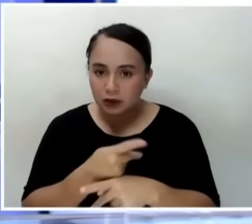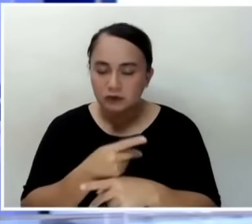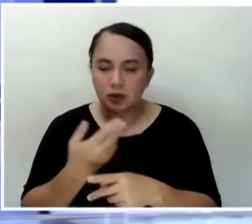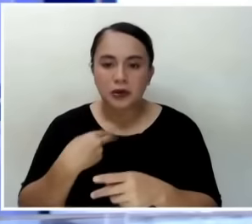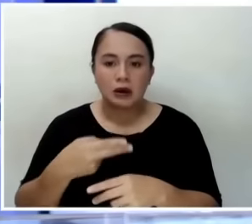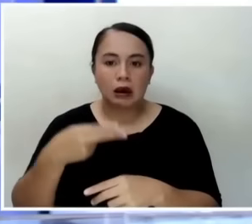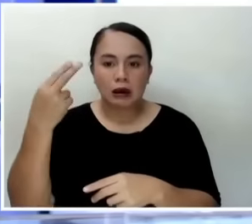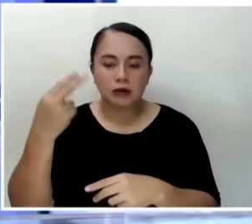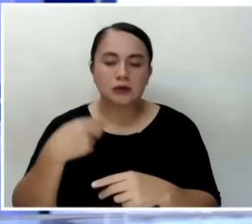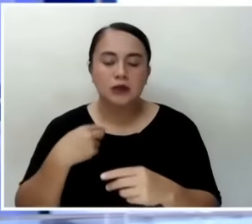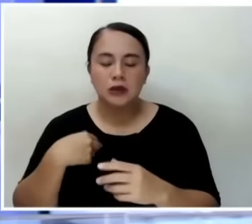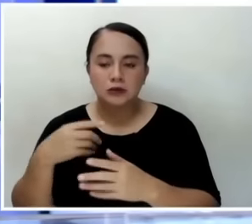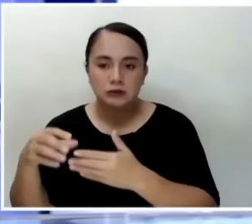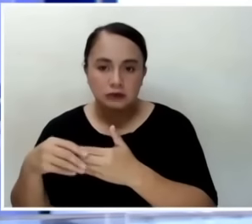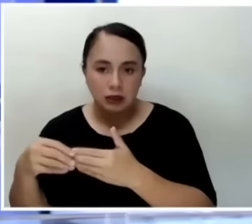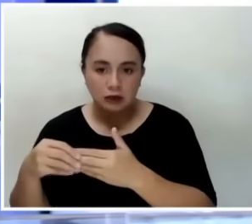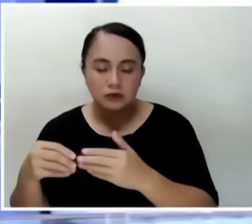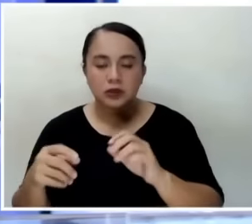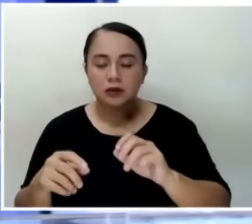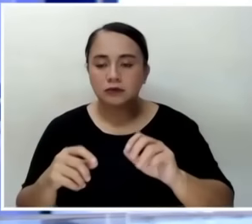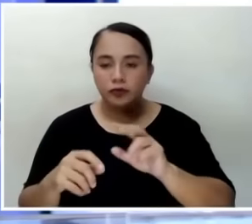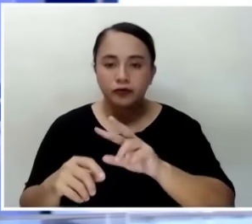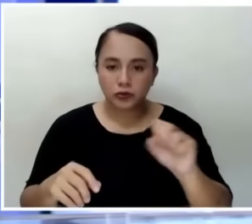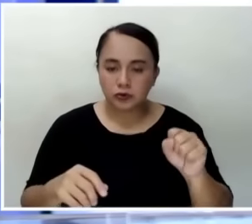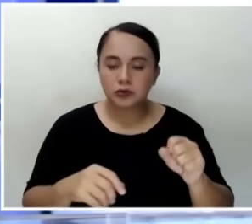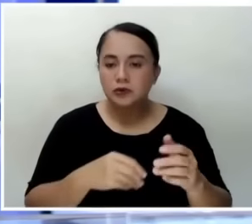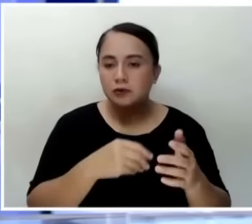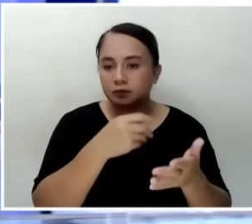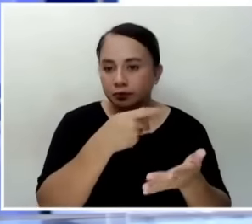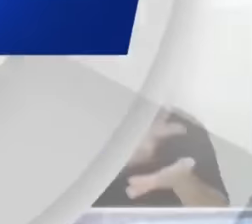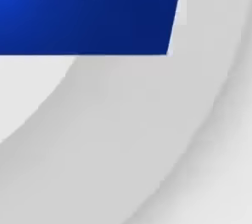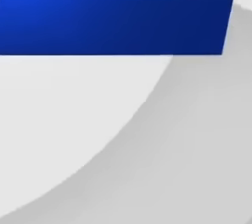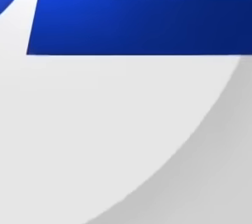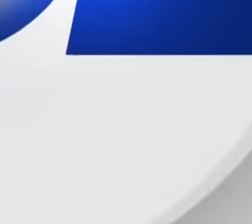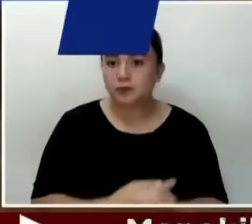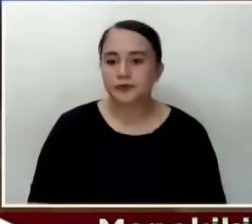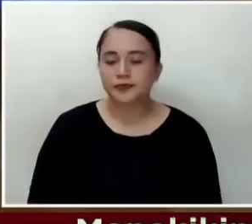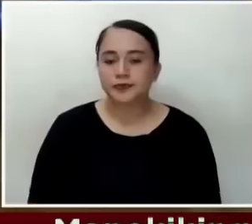kontra ang dolyar. Nagpapatrol, Alvin El Chico.